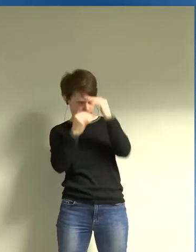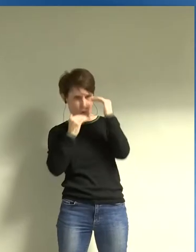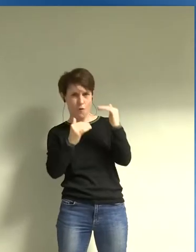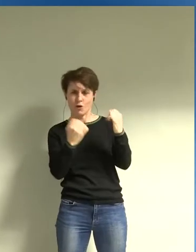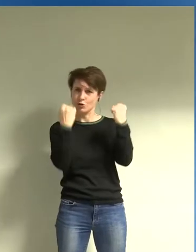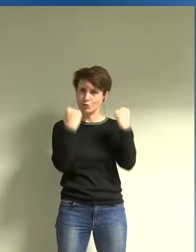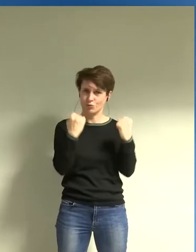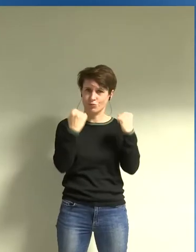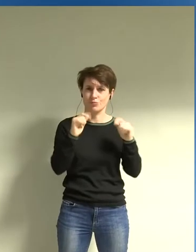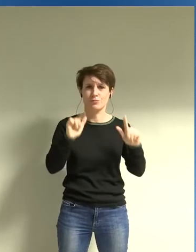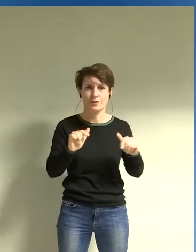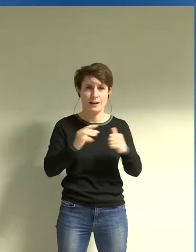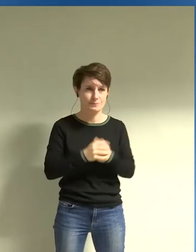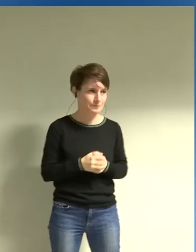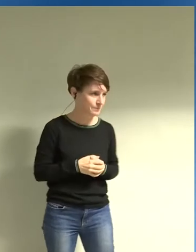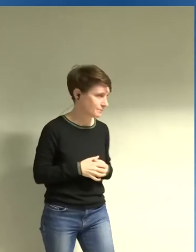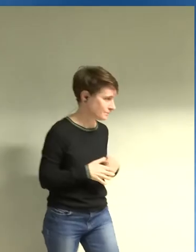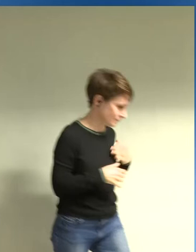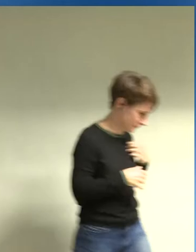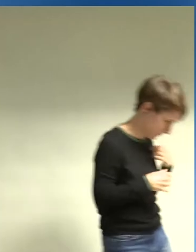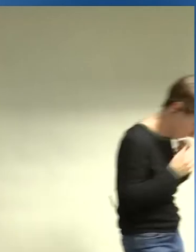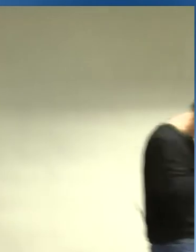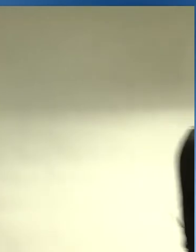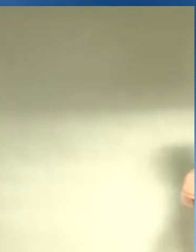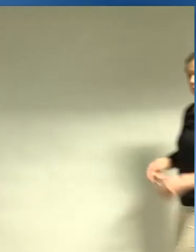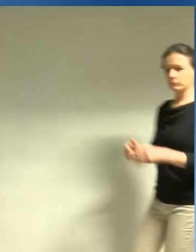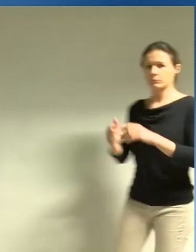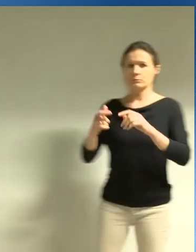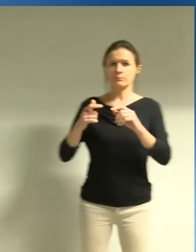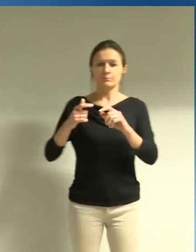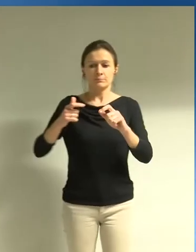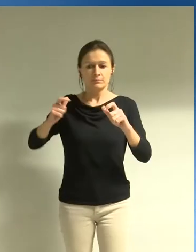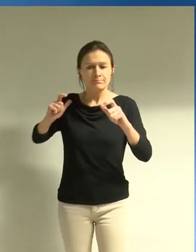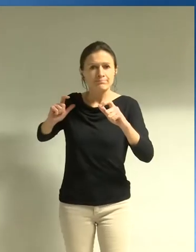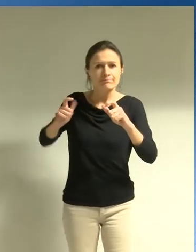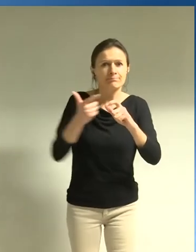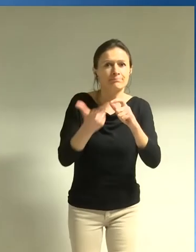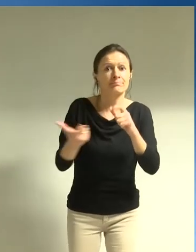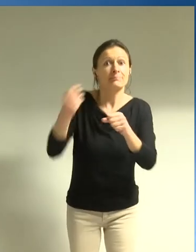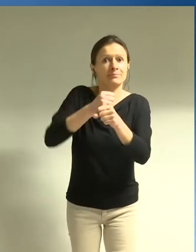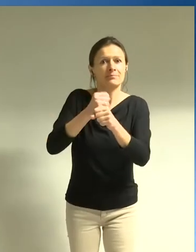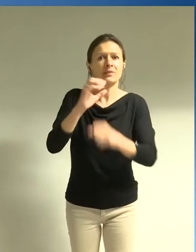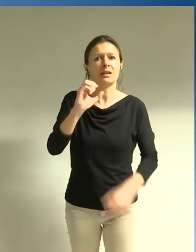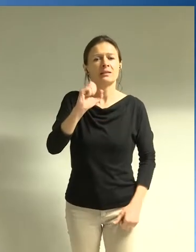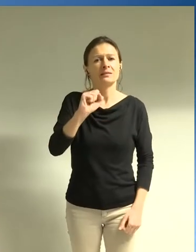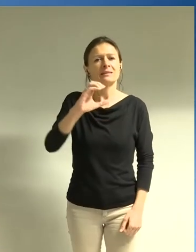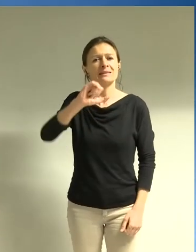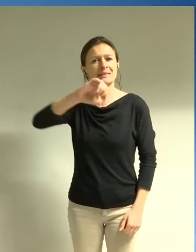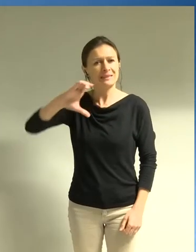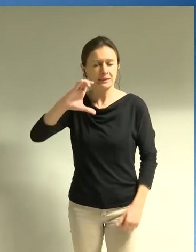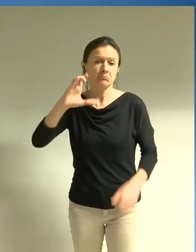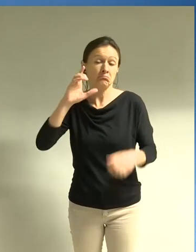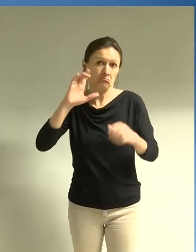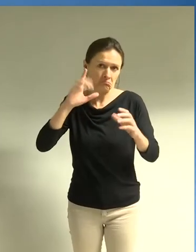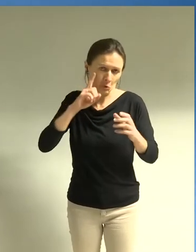je tiens ici à rappeler le processus qui nous a conduit à cette création de sic puis je présenterai les grands éléments de compréhension de ce qu'est une scic et